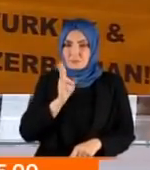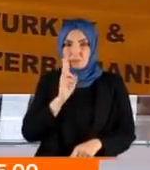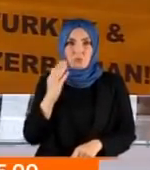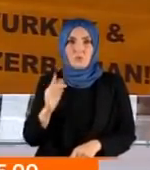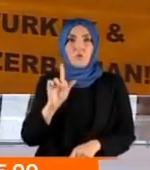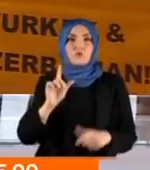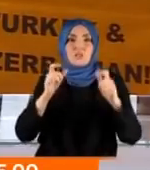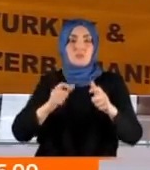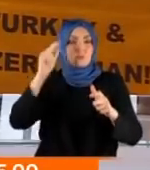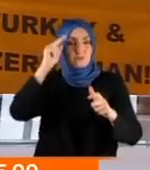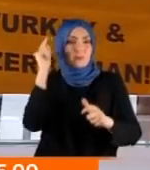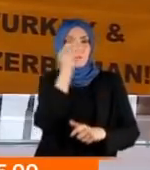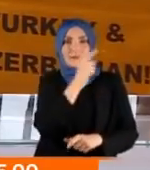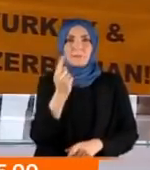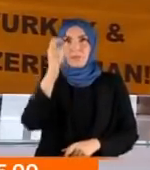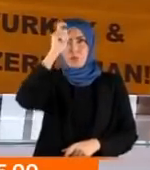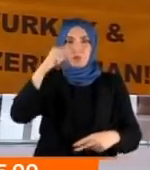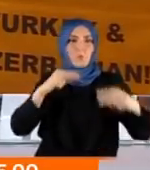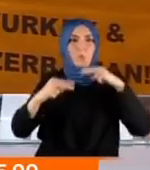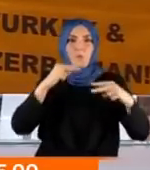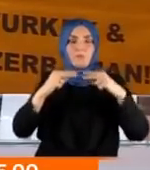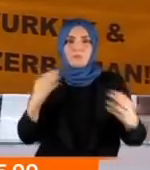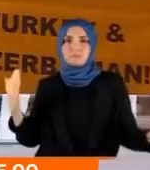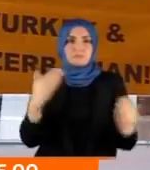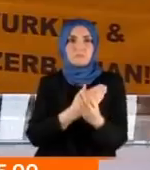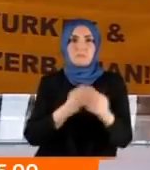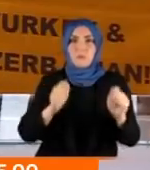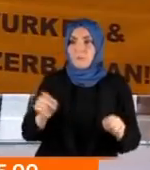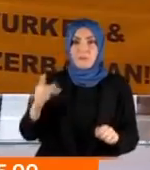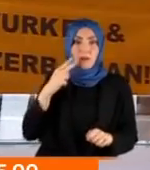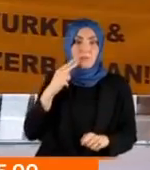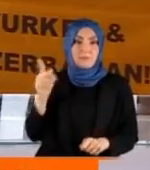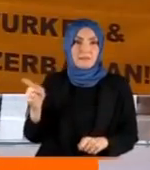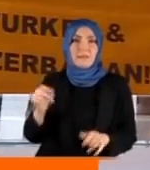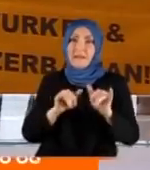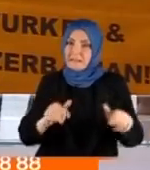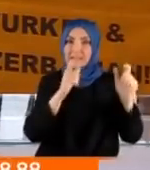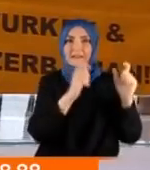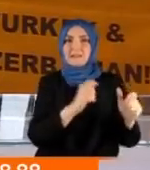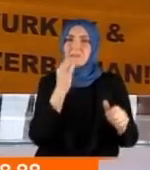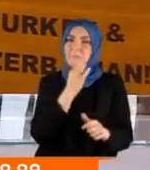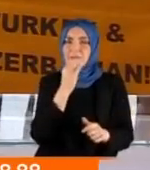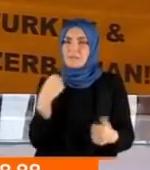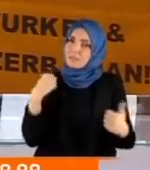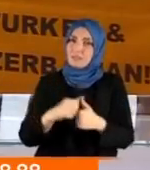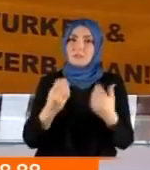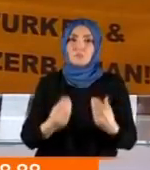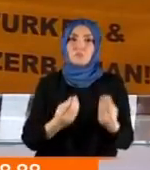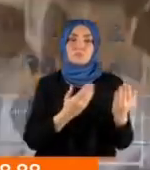lokantası basılmıştı Ermeniler tarafından. Bir gün sonra aynı yerde benzer bir senaryo daha sahneye konuldu.